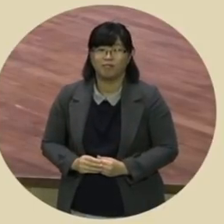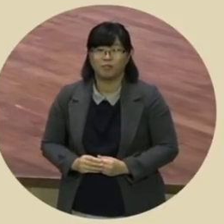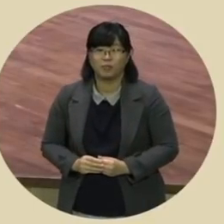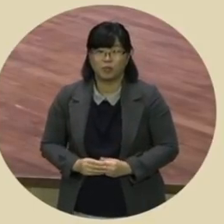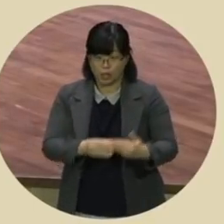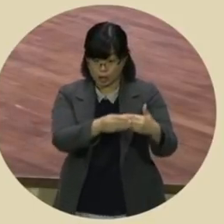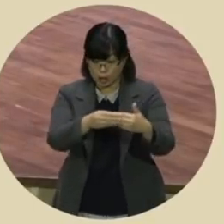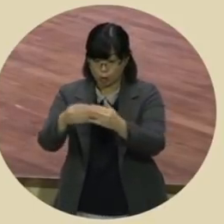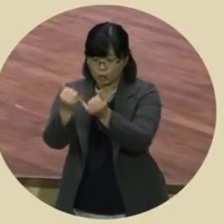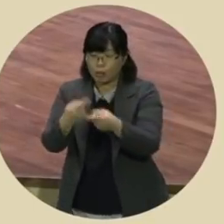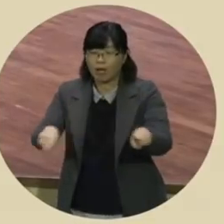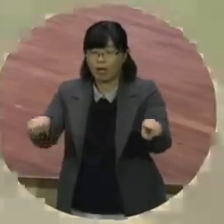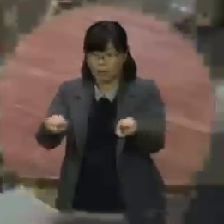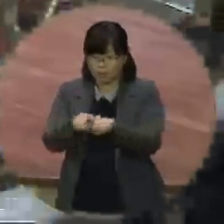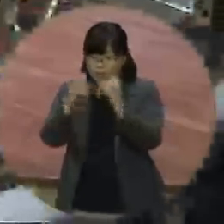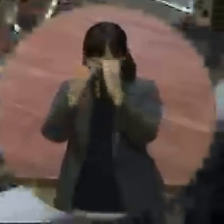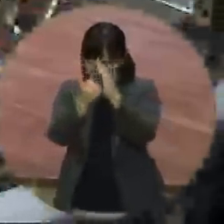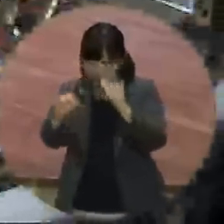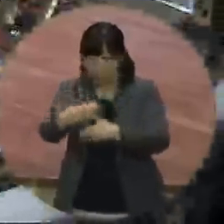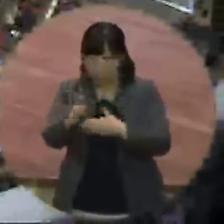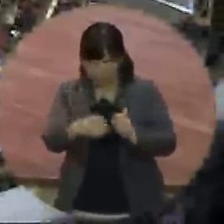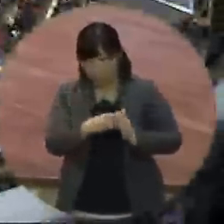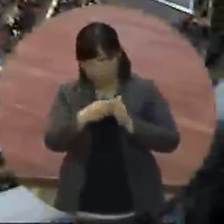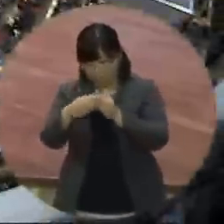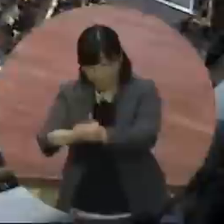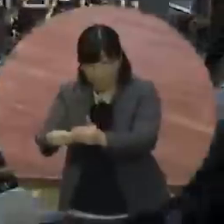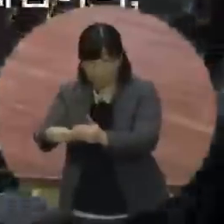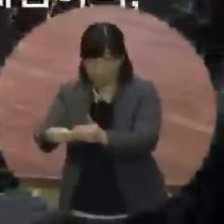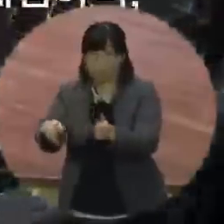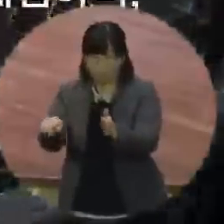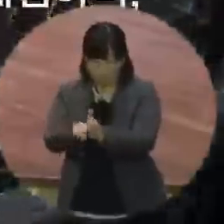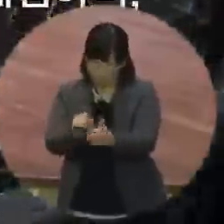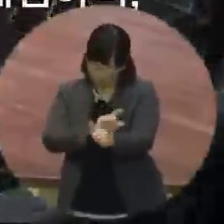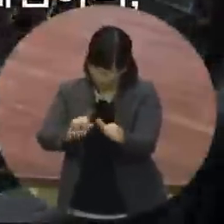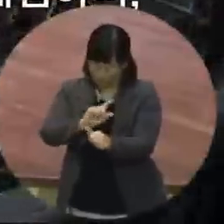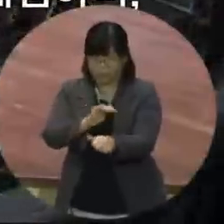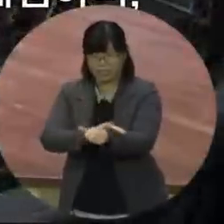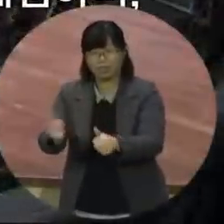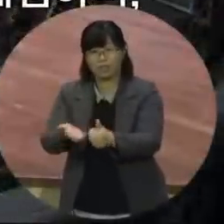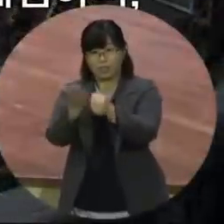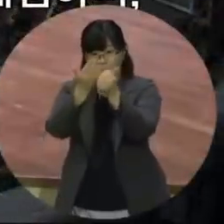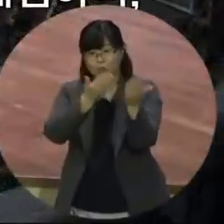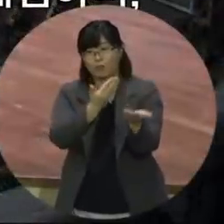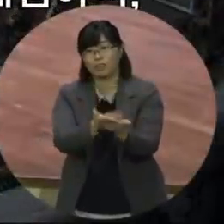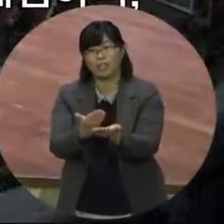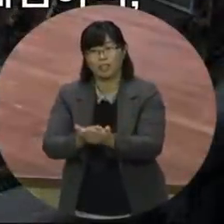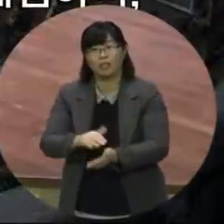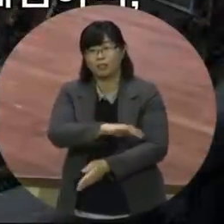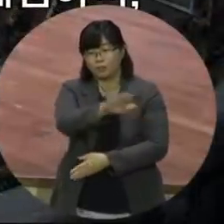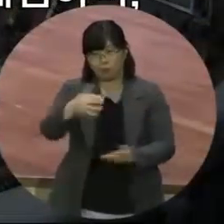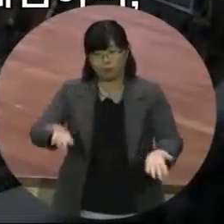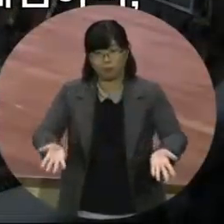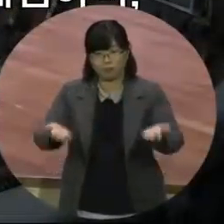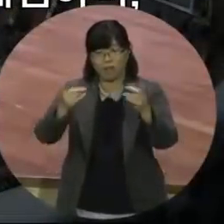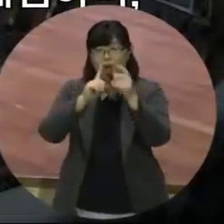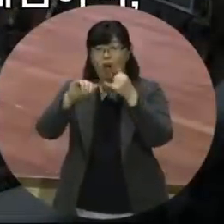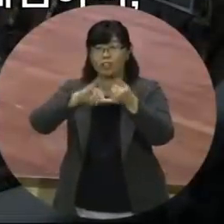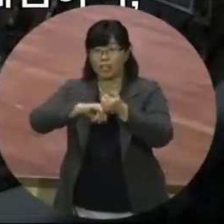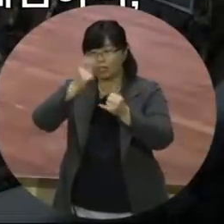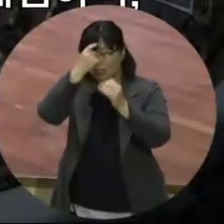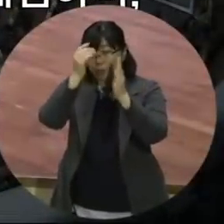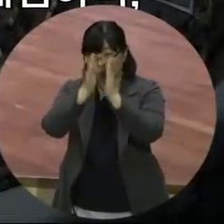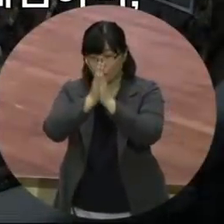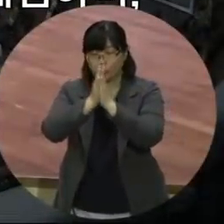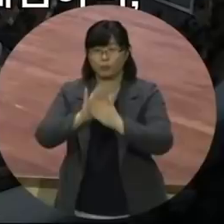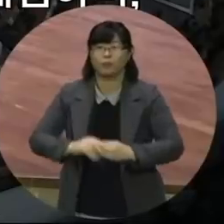인도하신 분과 함께 새가족실로 안내받아 신앙의 도움을 받으시기 바랍니다. 우리 다 일어나셔서 언약 기도드리겠습니다. 한중한 말씀에